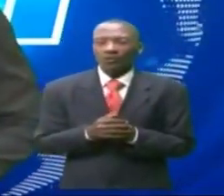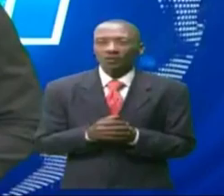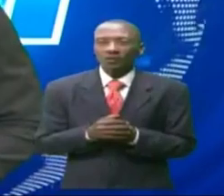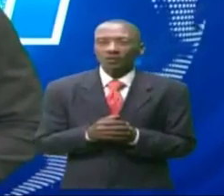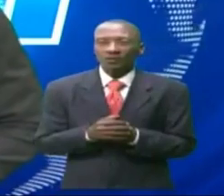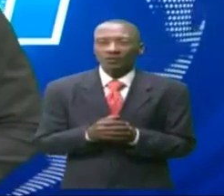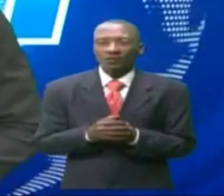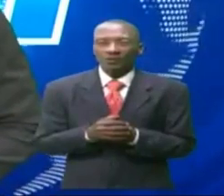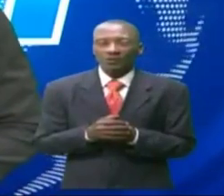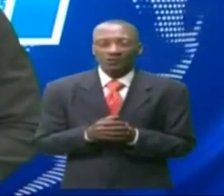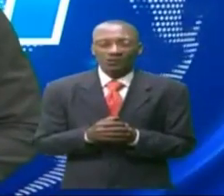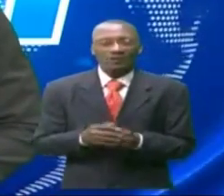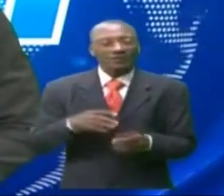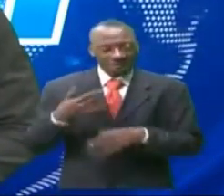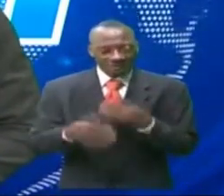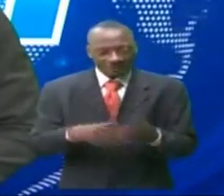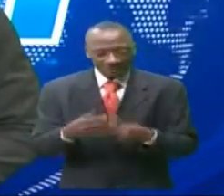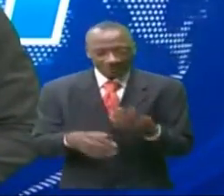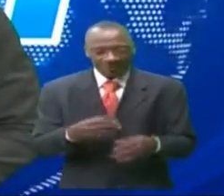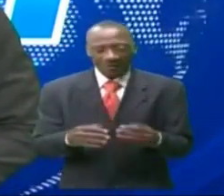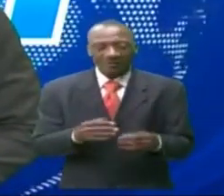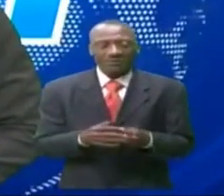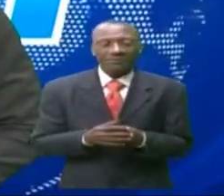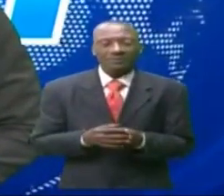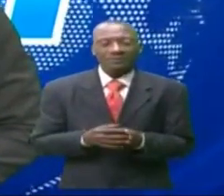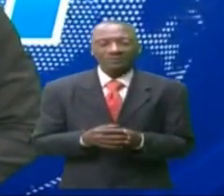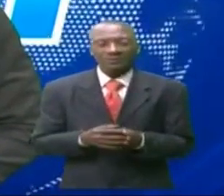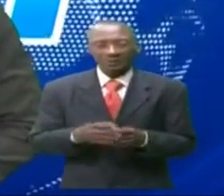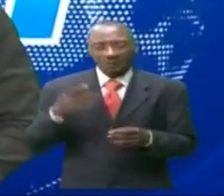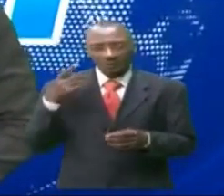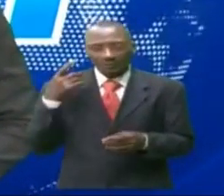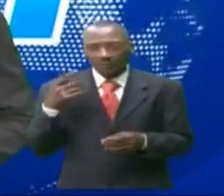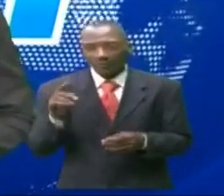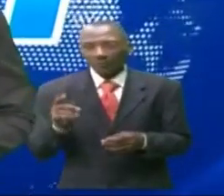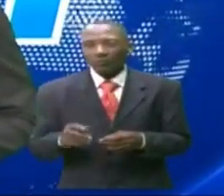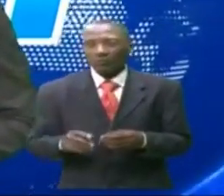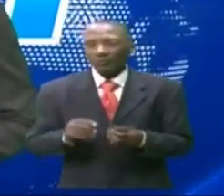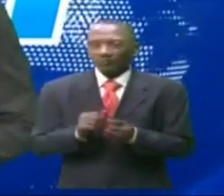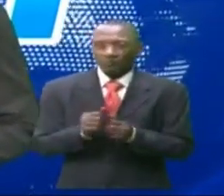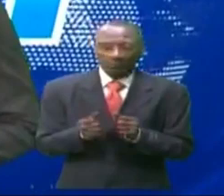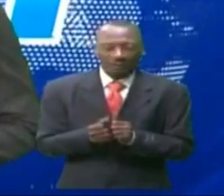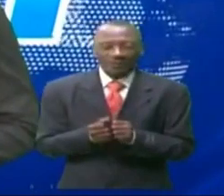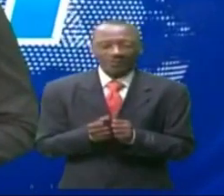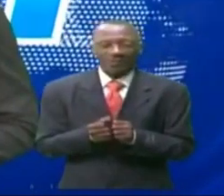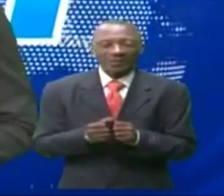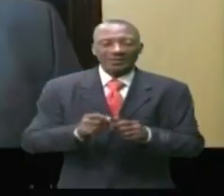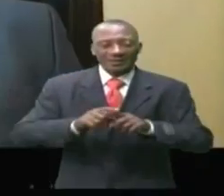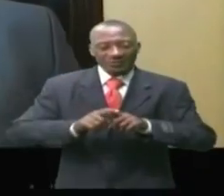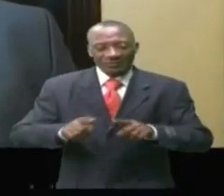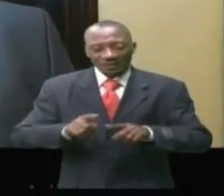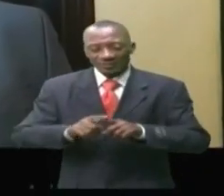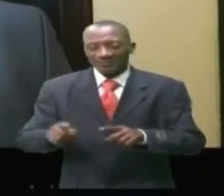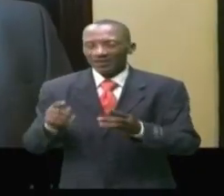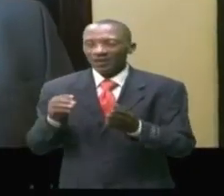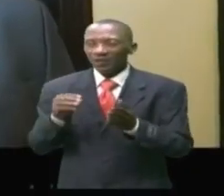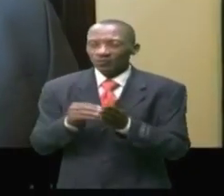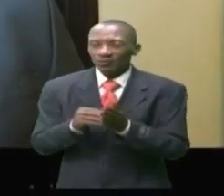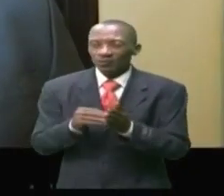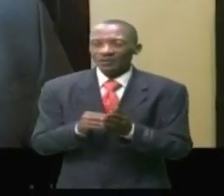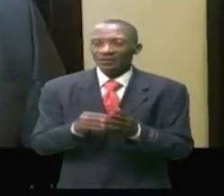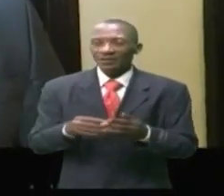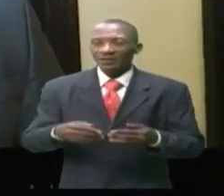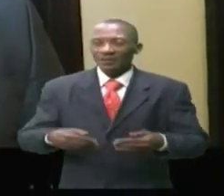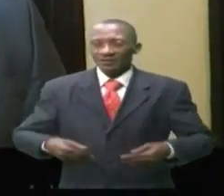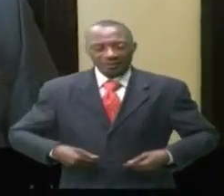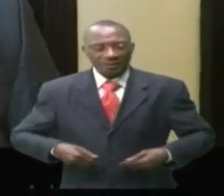de 30 août 2023 à Goma qui a causé de pertes en vies humaines réponde de leurs actes. On l'écoute. Si le commandant